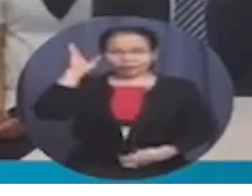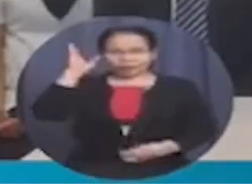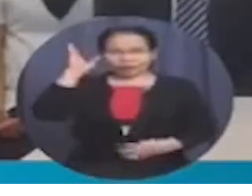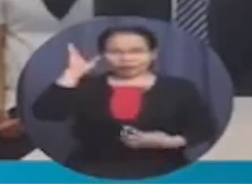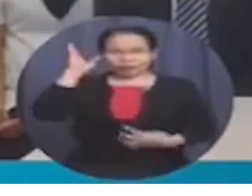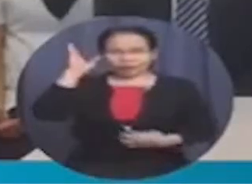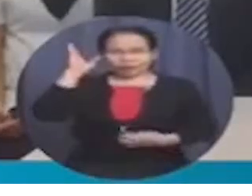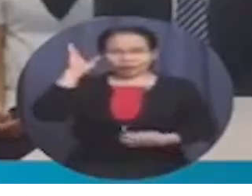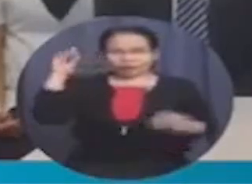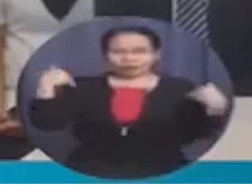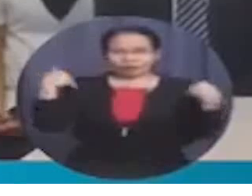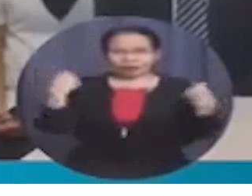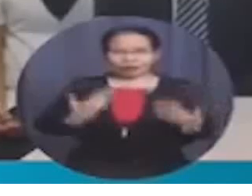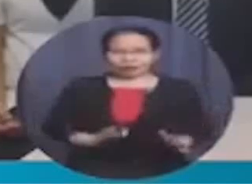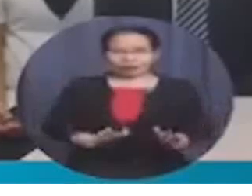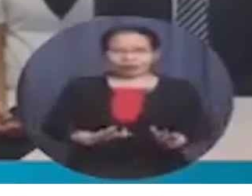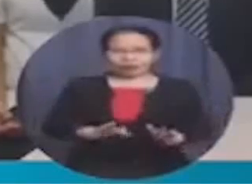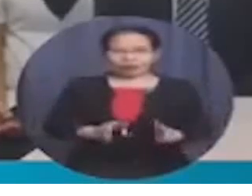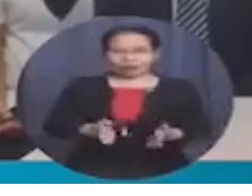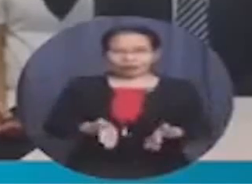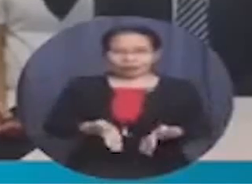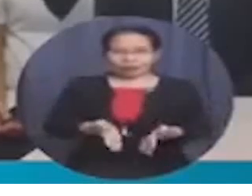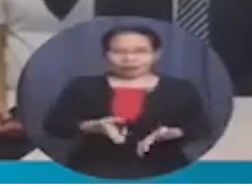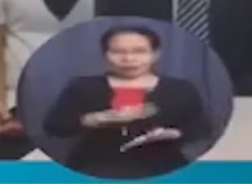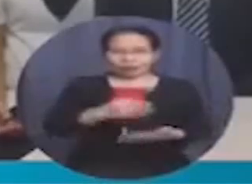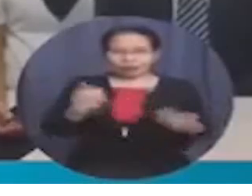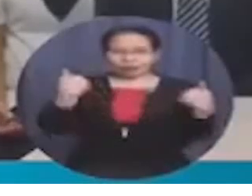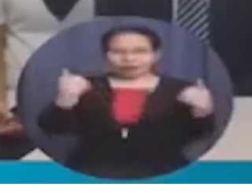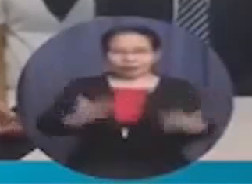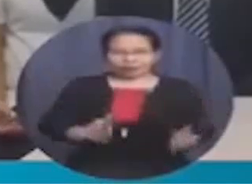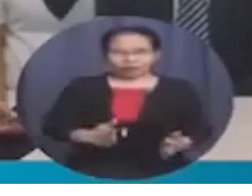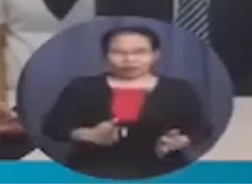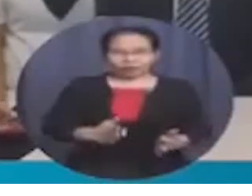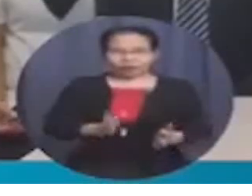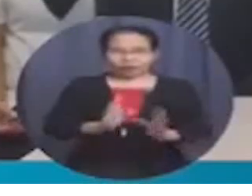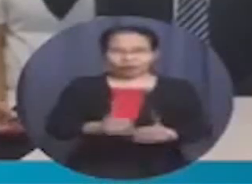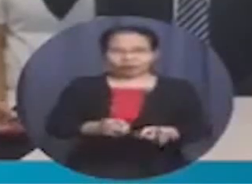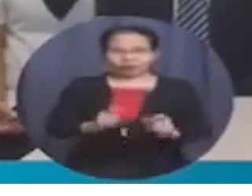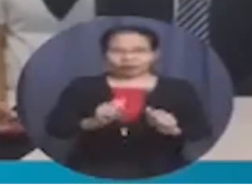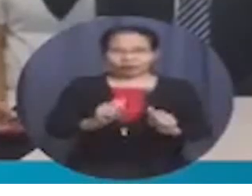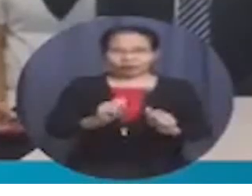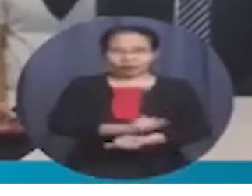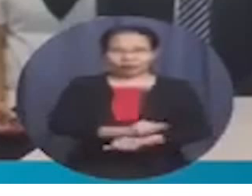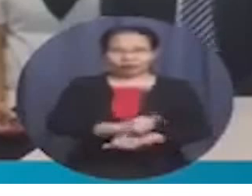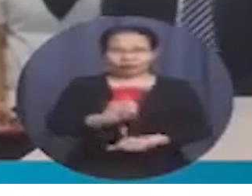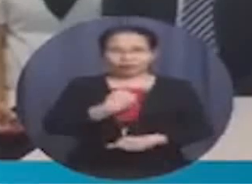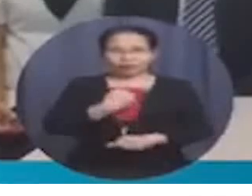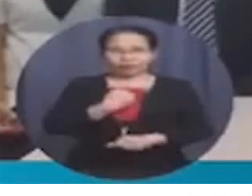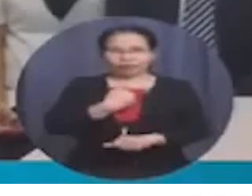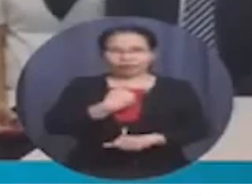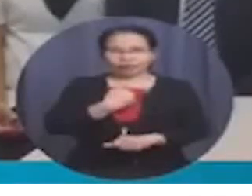ko. At mula po noon, last year, hindi na rin po ako napunta sa